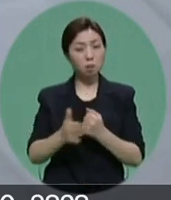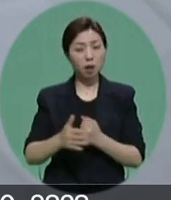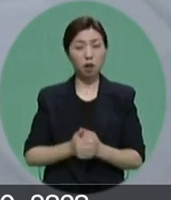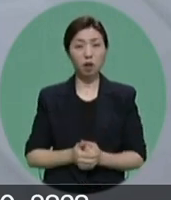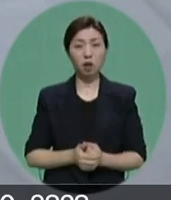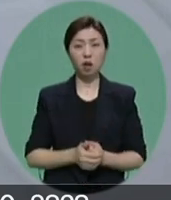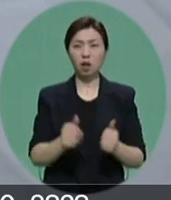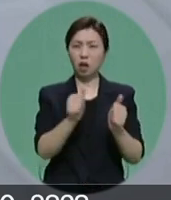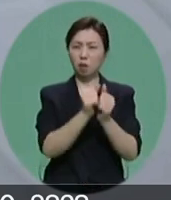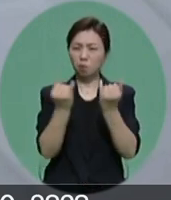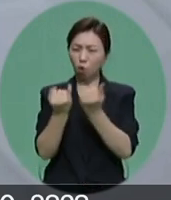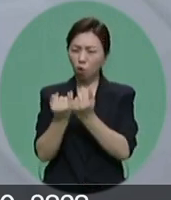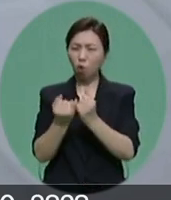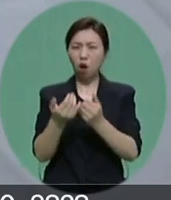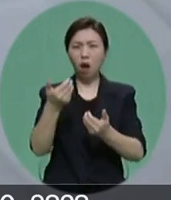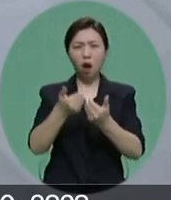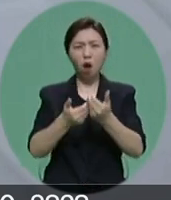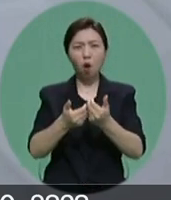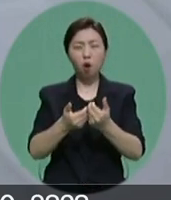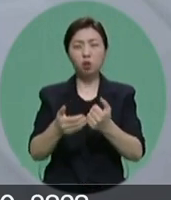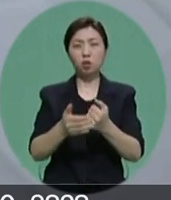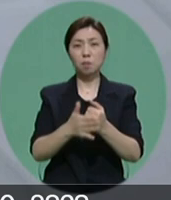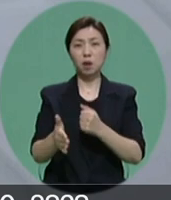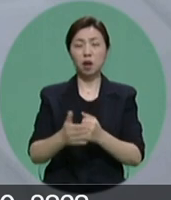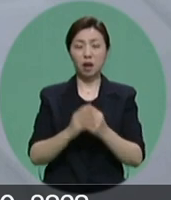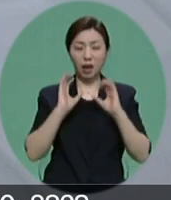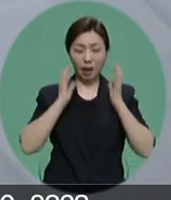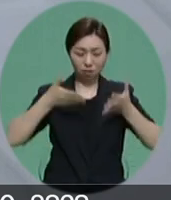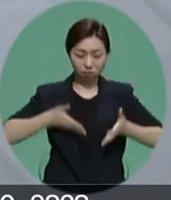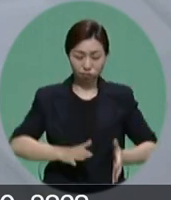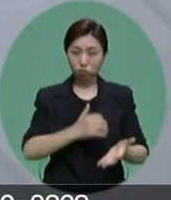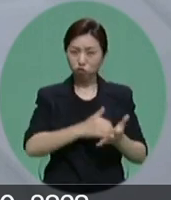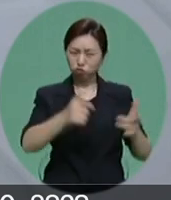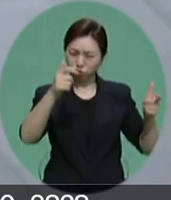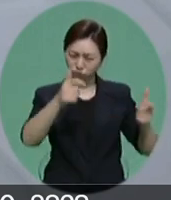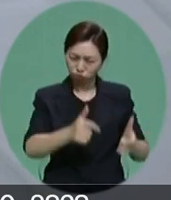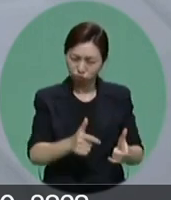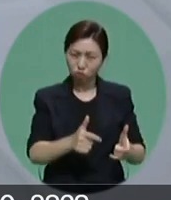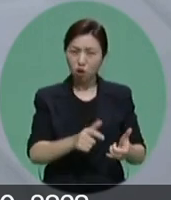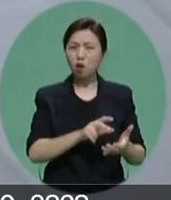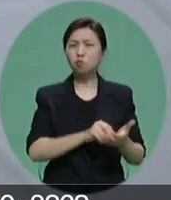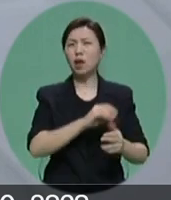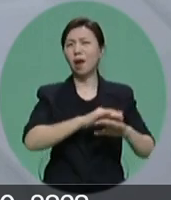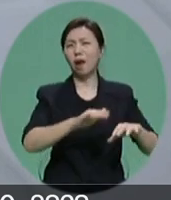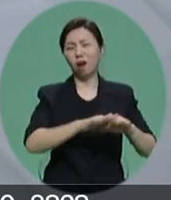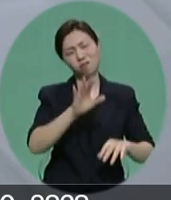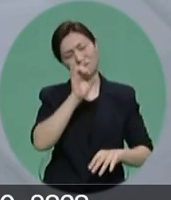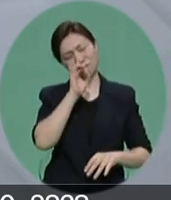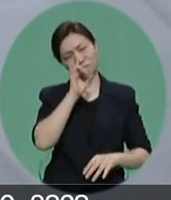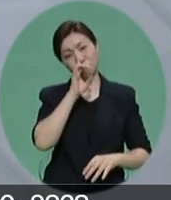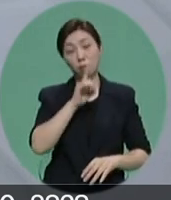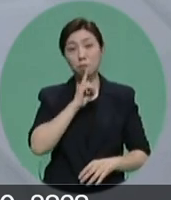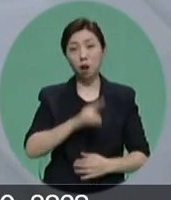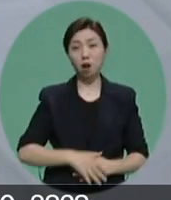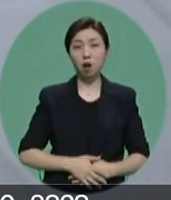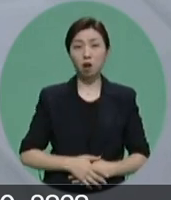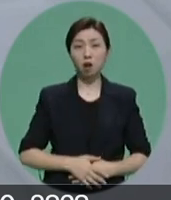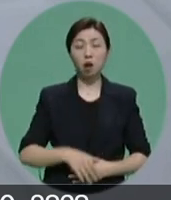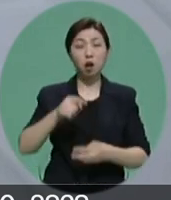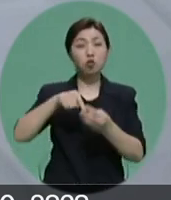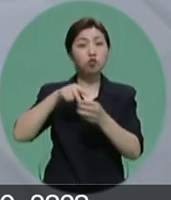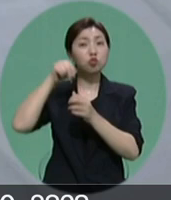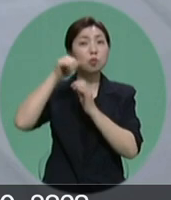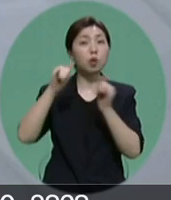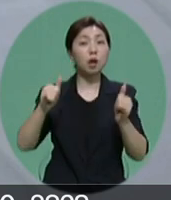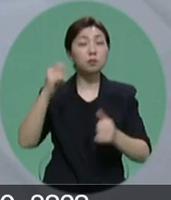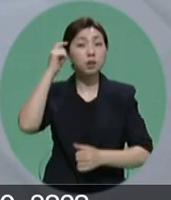저출생에 영향을 미친다 이런 말씀하셨는데, 우리 후보님이 생각하는 페미니즘은 뭐고, 페미니즘이 이 남녀 교제에